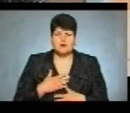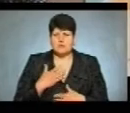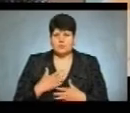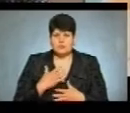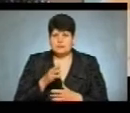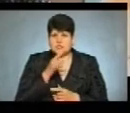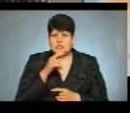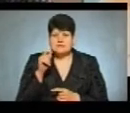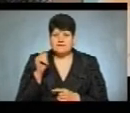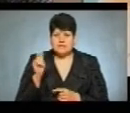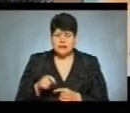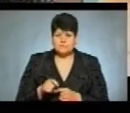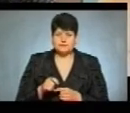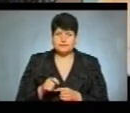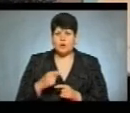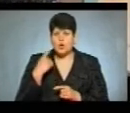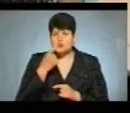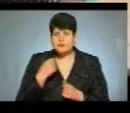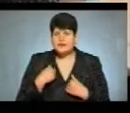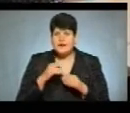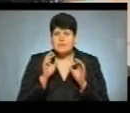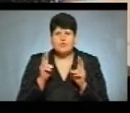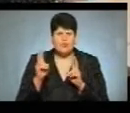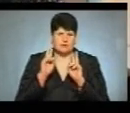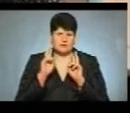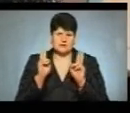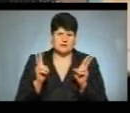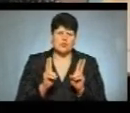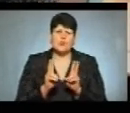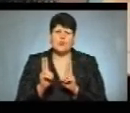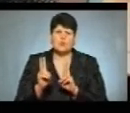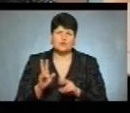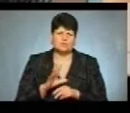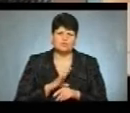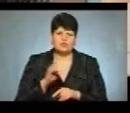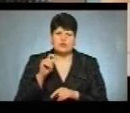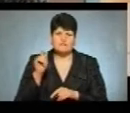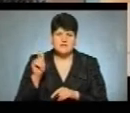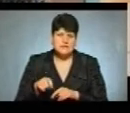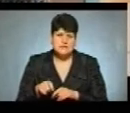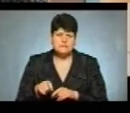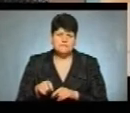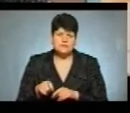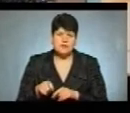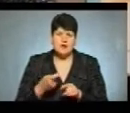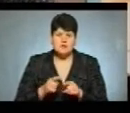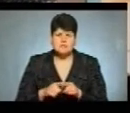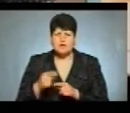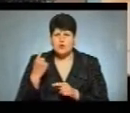що ну, особисто я нікого не знаю, хто побував на війні будь-який, а це одна з